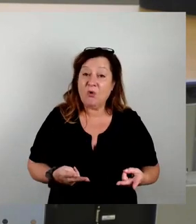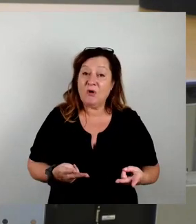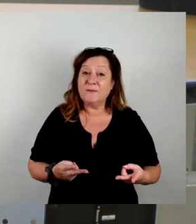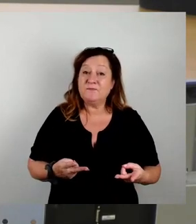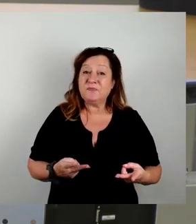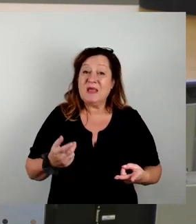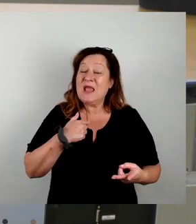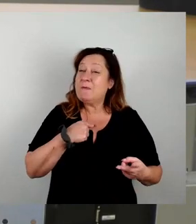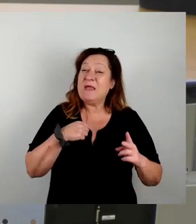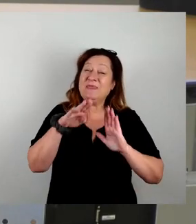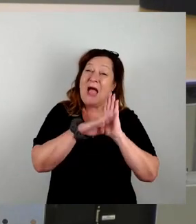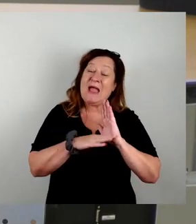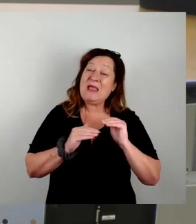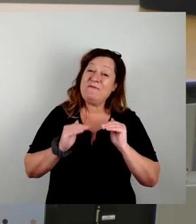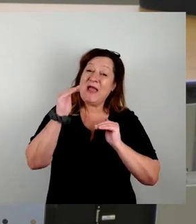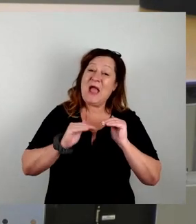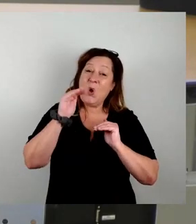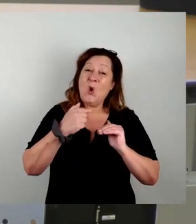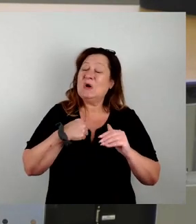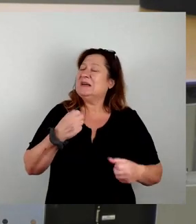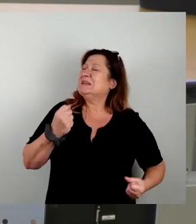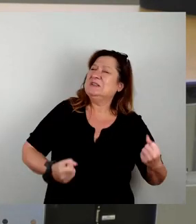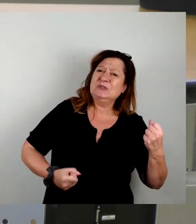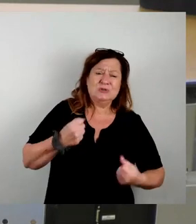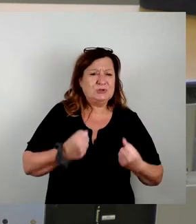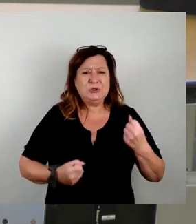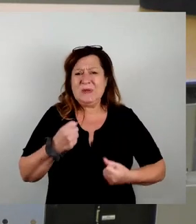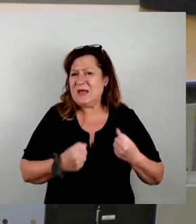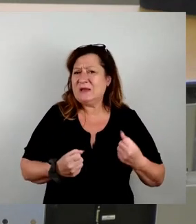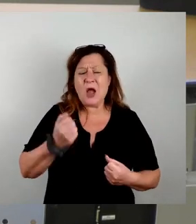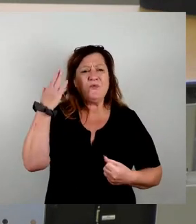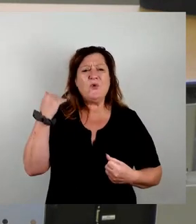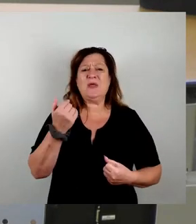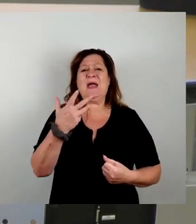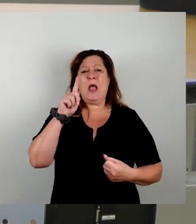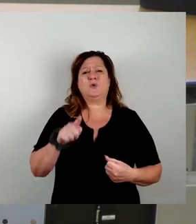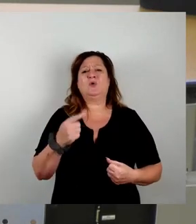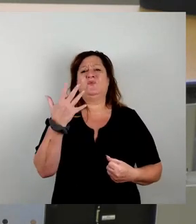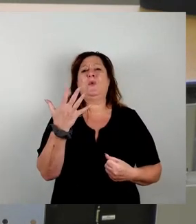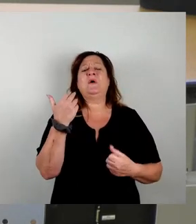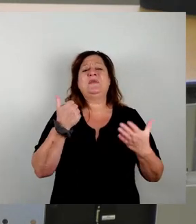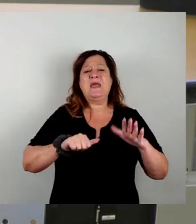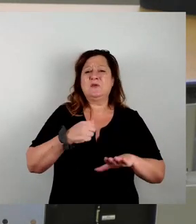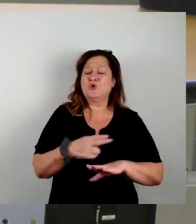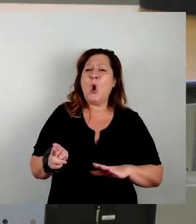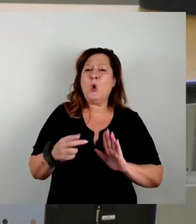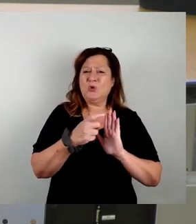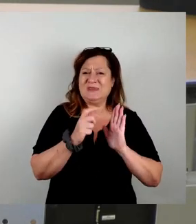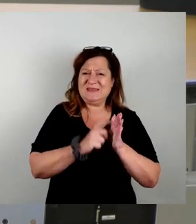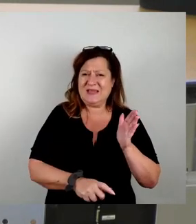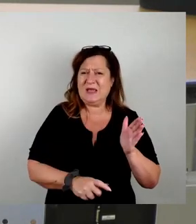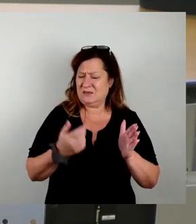mit Tariferhöhungen, weil wir ja selber mal das Thema 365-Euro-Ticket hatten, etc. Wir müssen aber jetzt sehen, dass